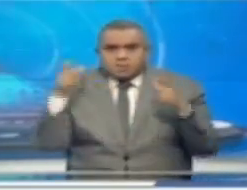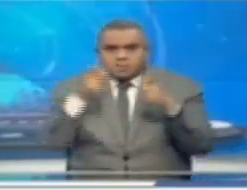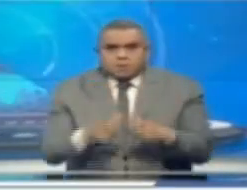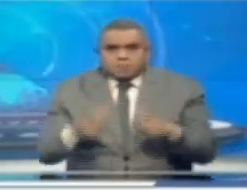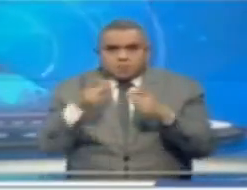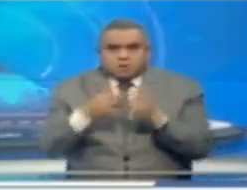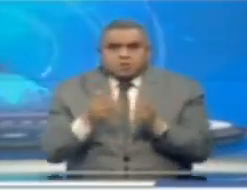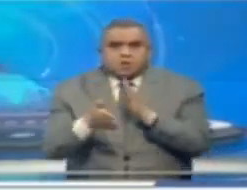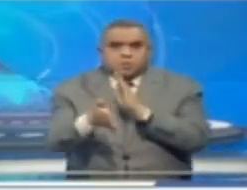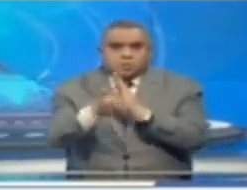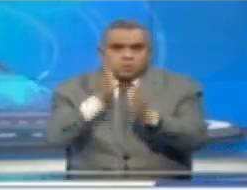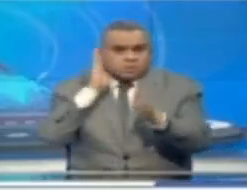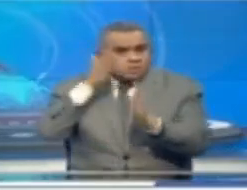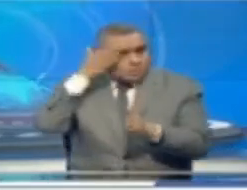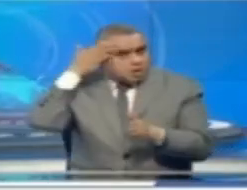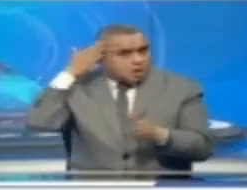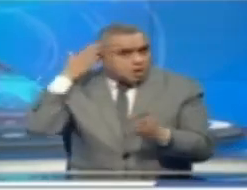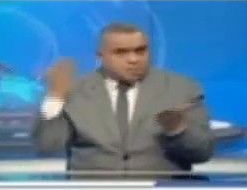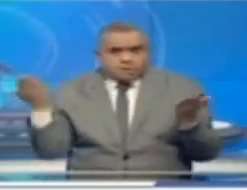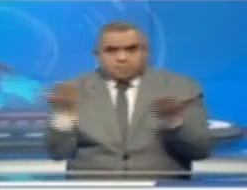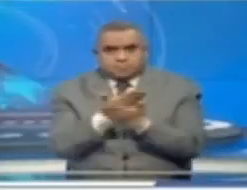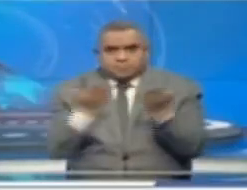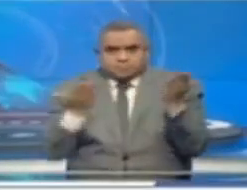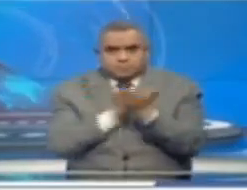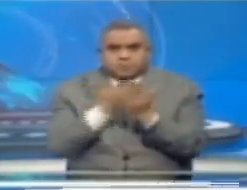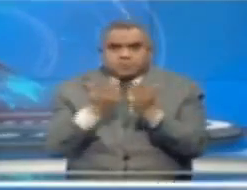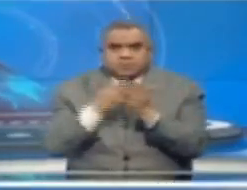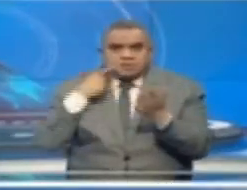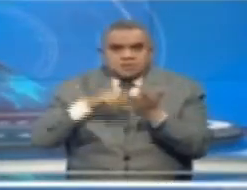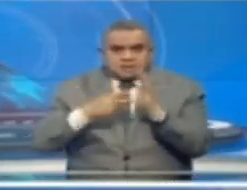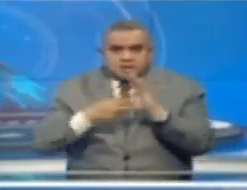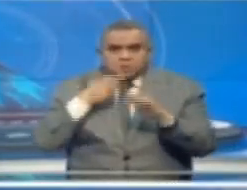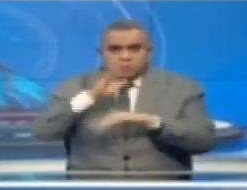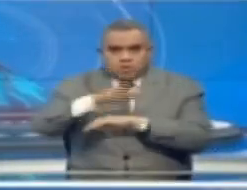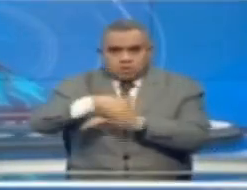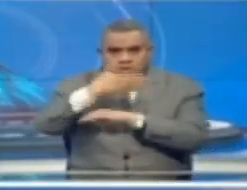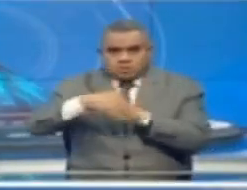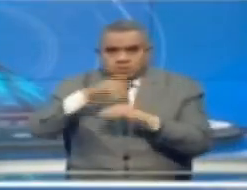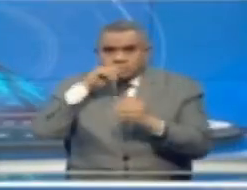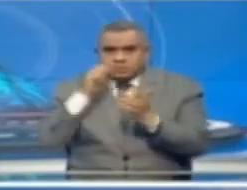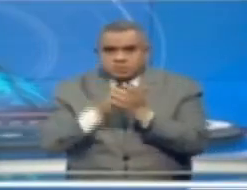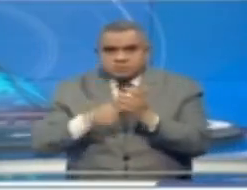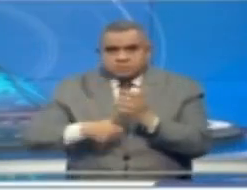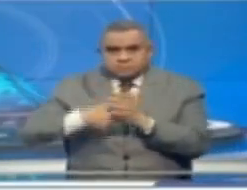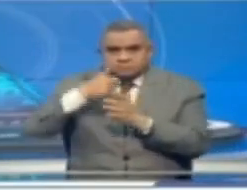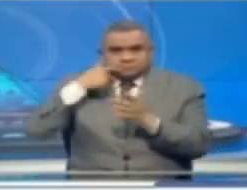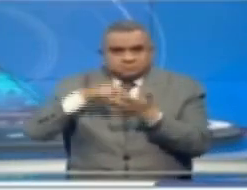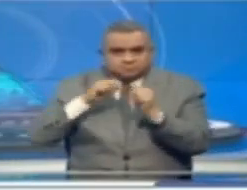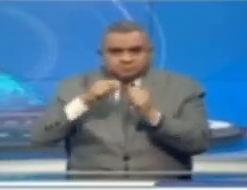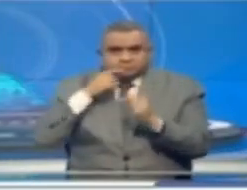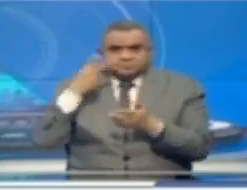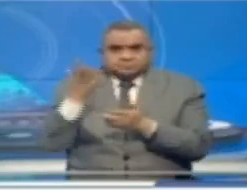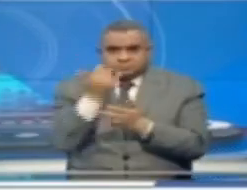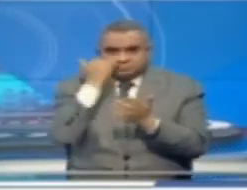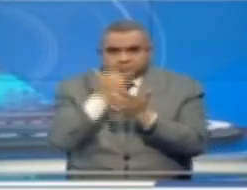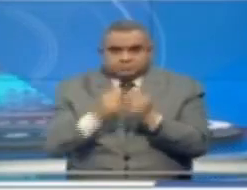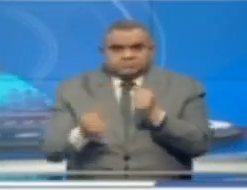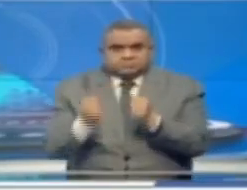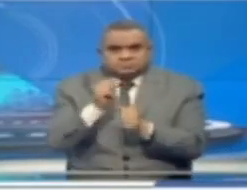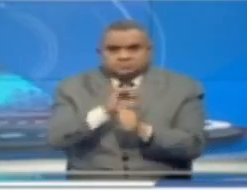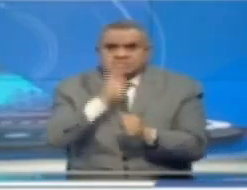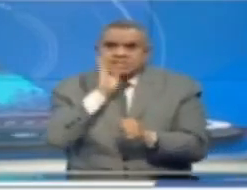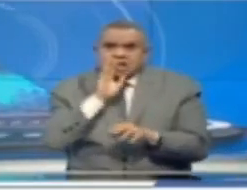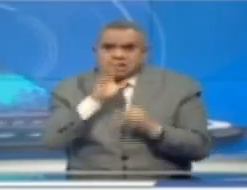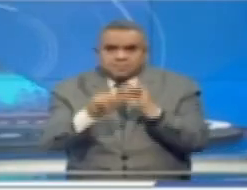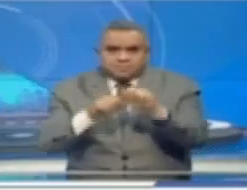من المحاضرات لتبادل الخبرات التدريبية والتكتيكية في التخطيط والتنفيذ وأساليب القيادة